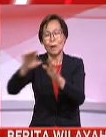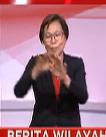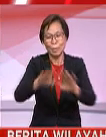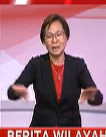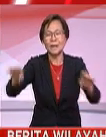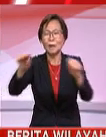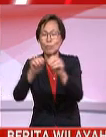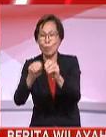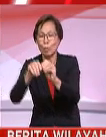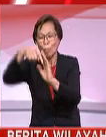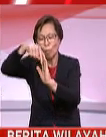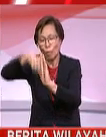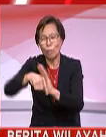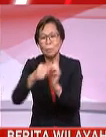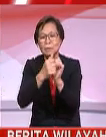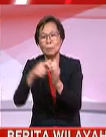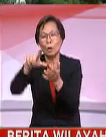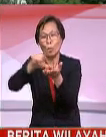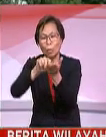wartawan Sarifah Munazrah Sarif.